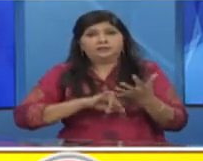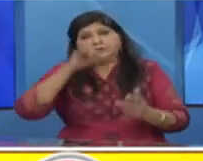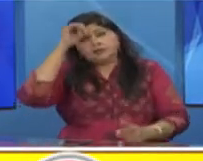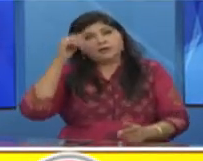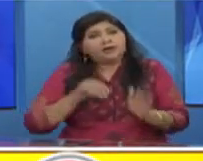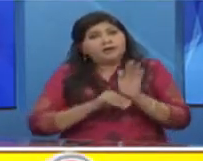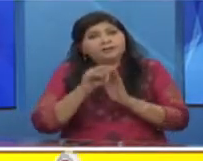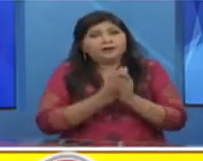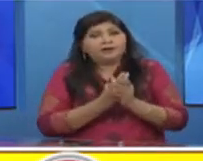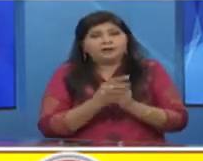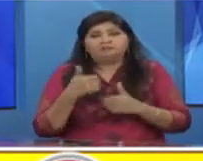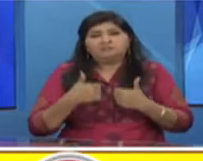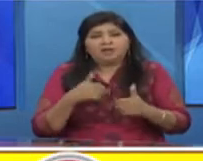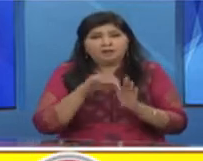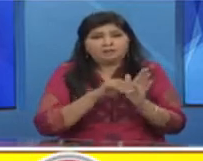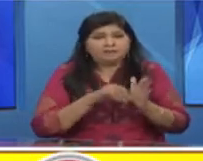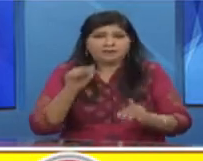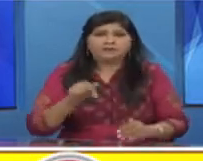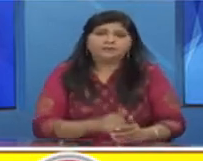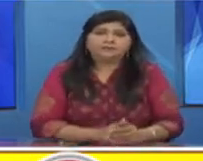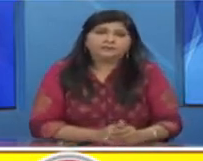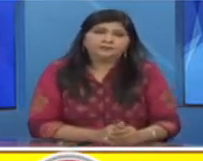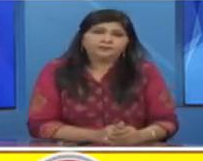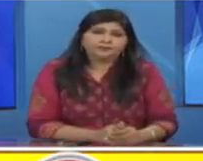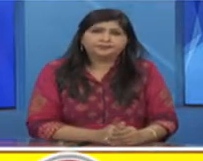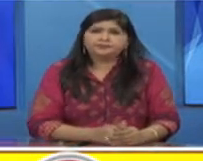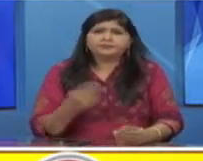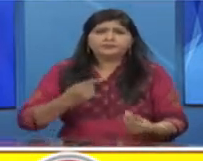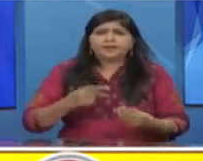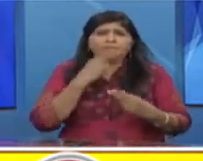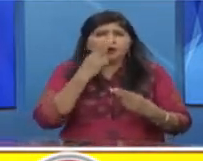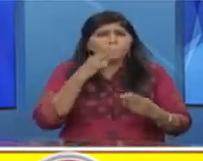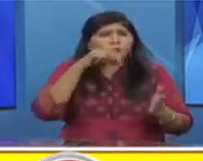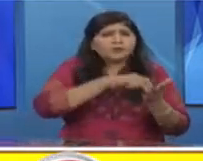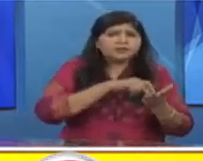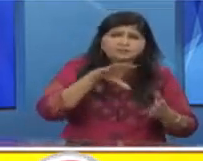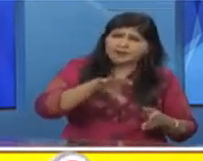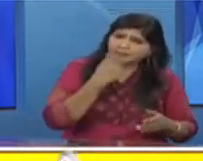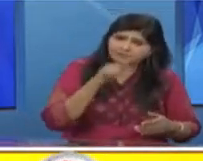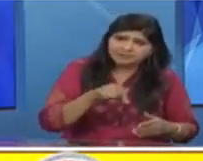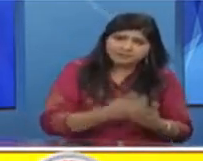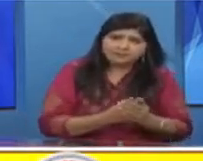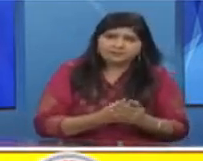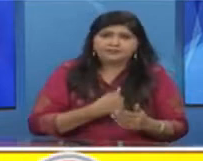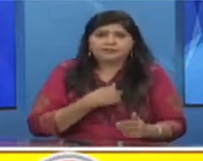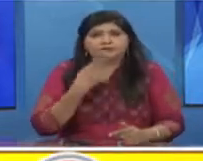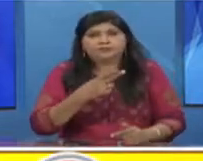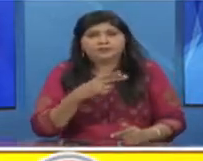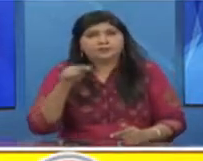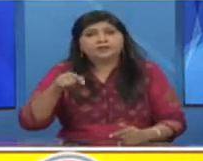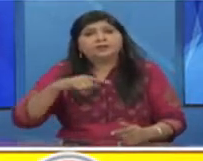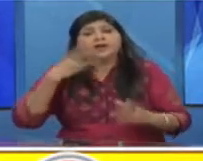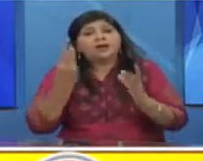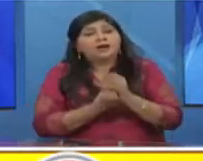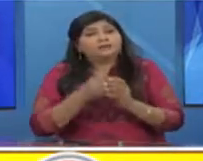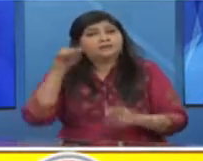प्रगति में अपना महत्वपूर्ण योगदान दे रहा है। यह एक आकर्षक टूरिस्ट डेस्टिनेशन भी है। मुझे उम्मीद है कि आप सब